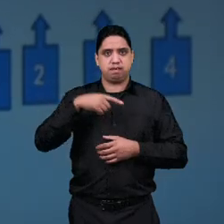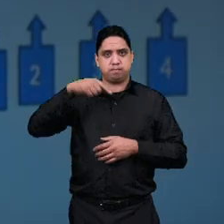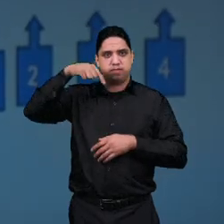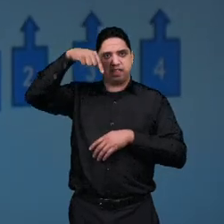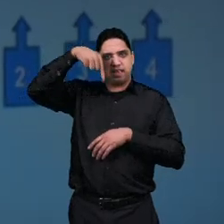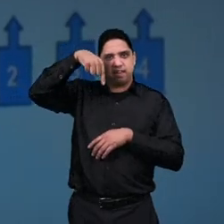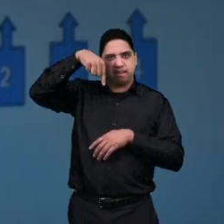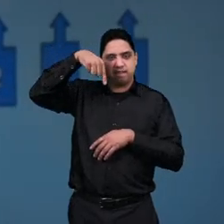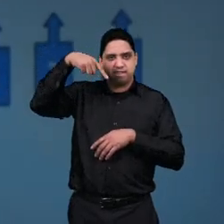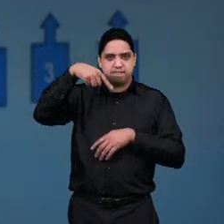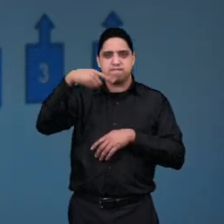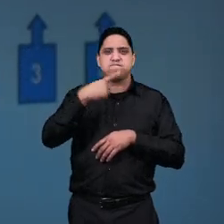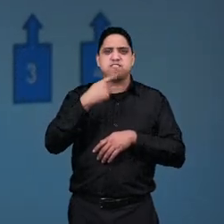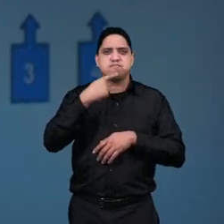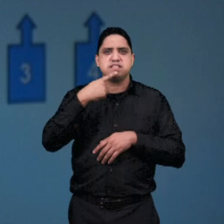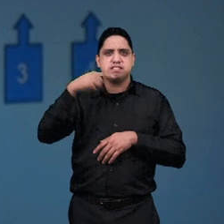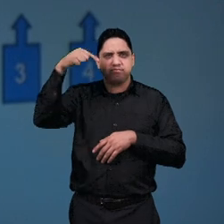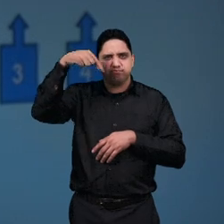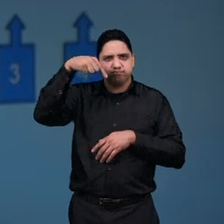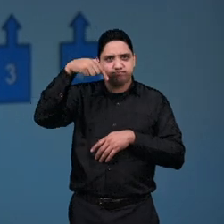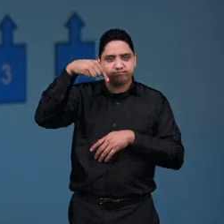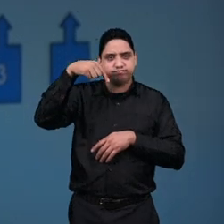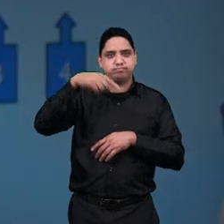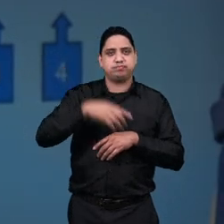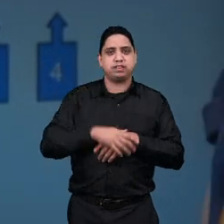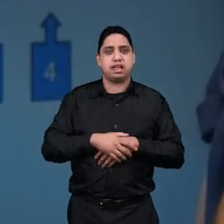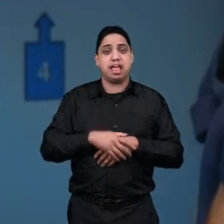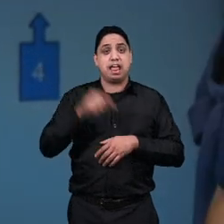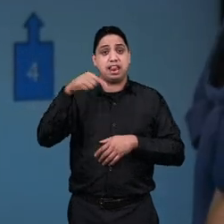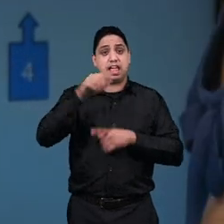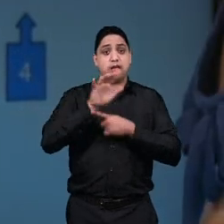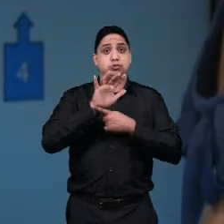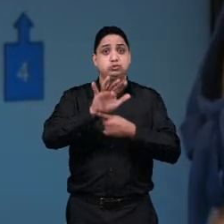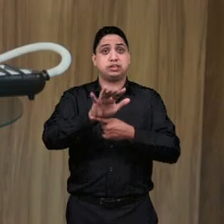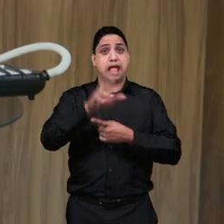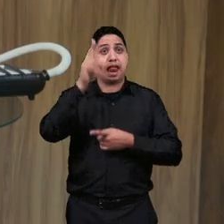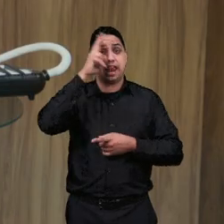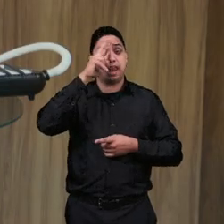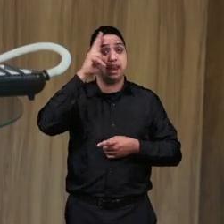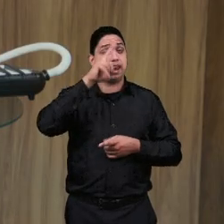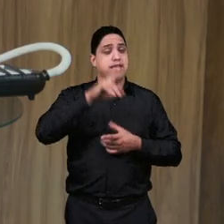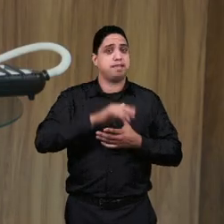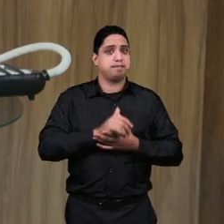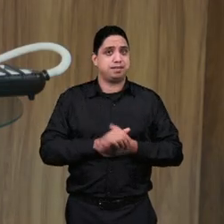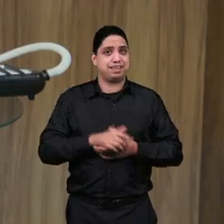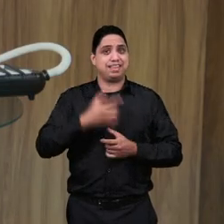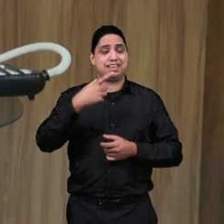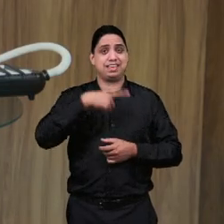Elles vont nous aider à nous rappeler que nous avons